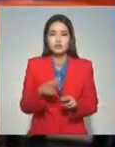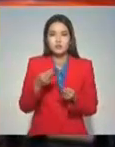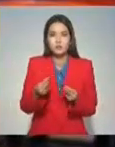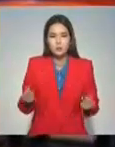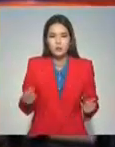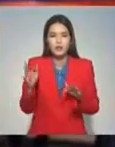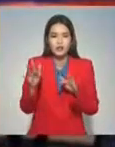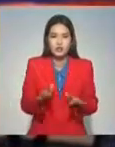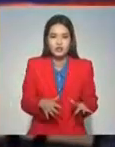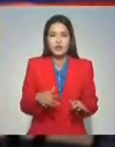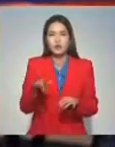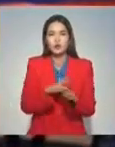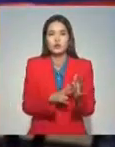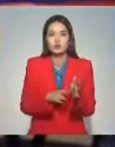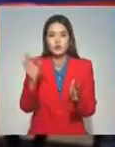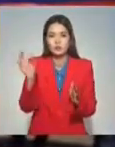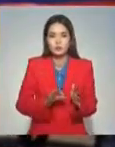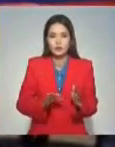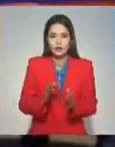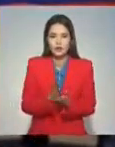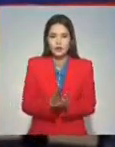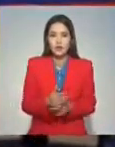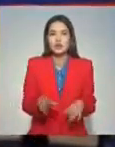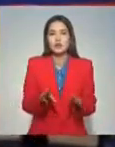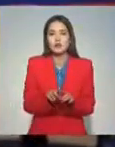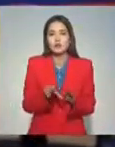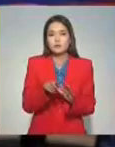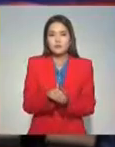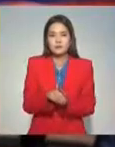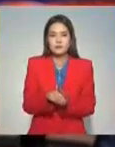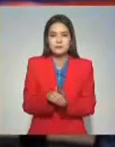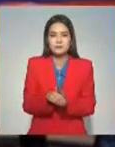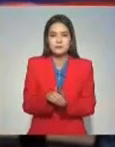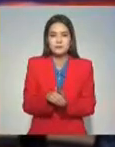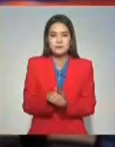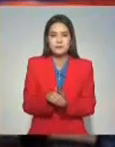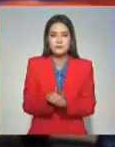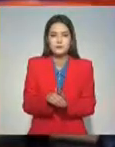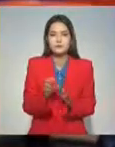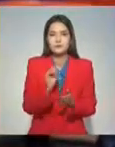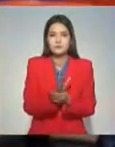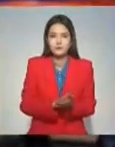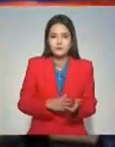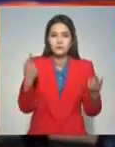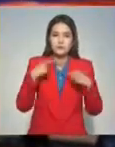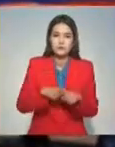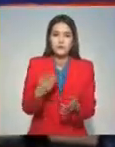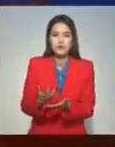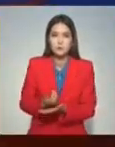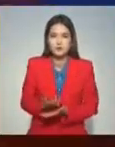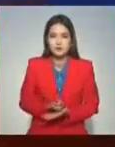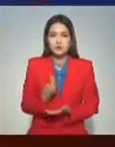до 80%. Вместе с тем в степной местности продолжается интенсивное